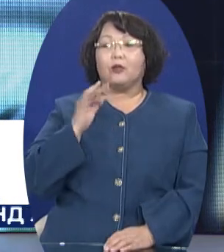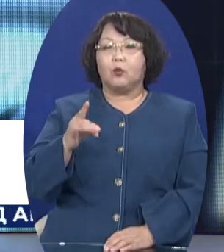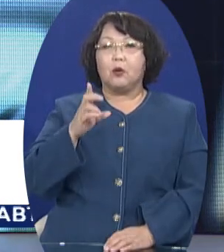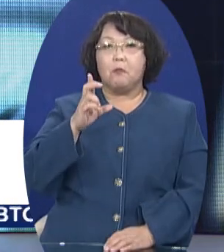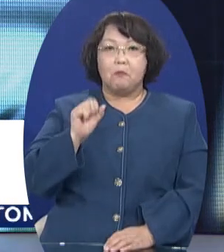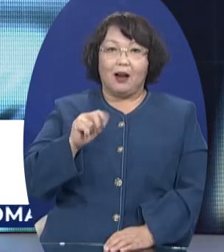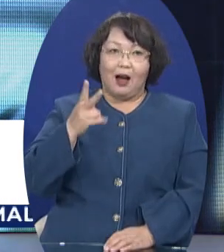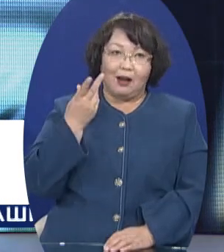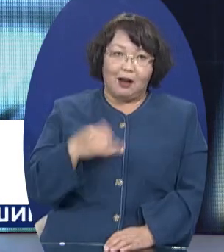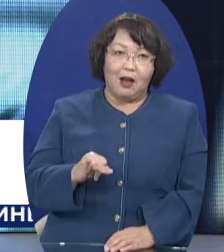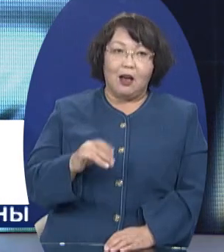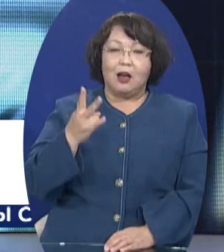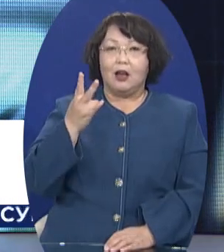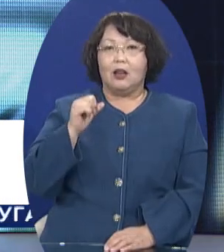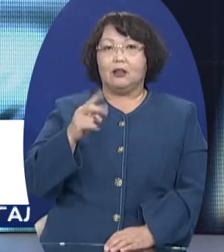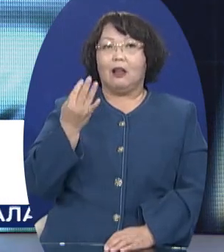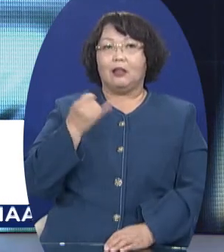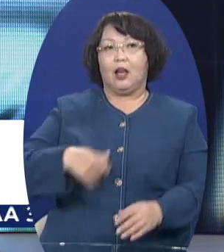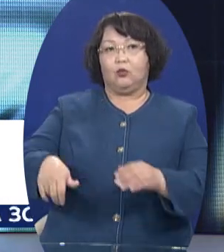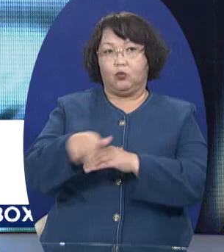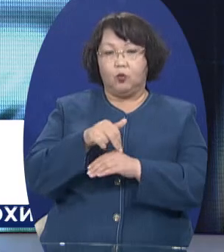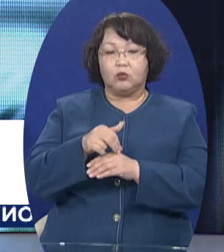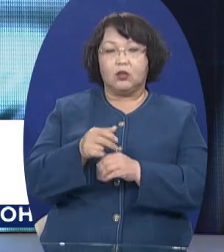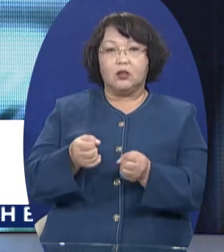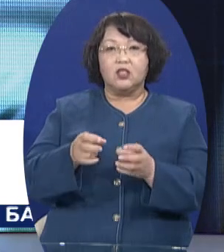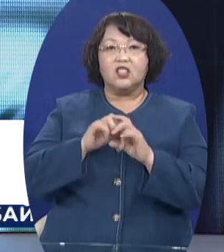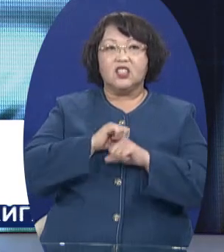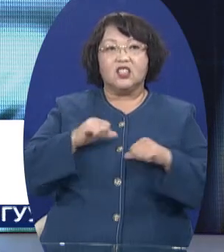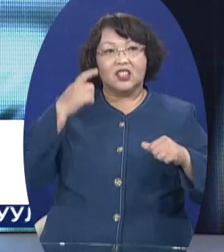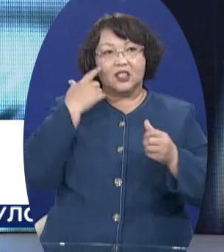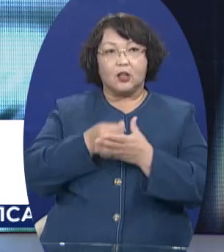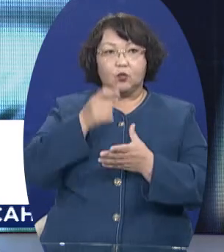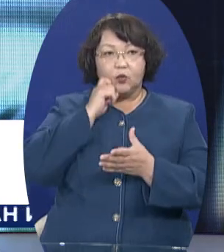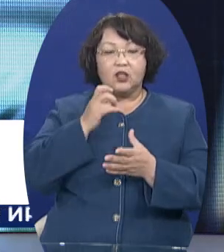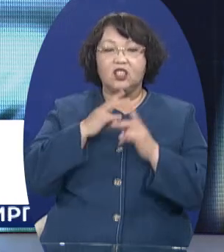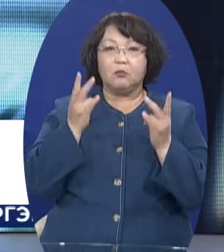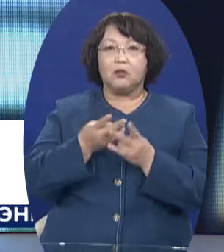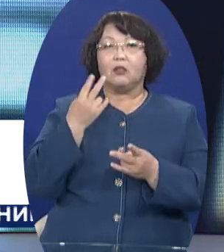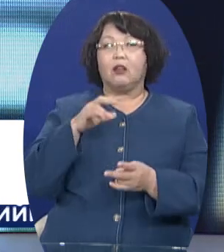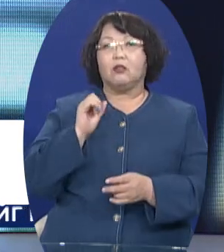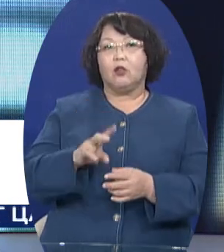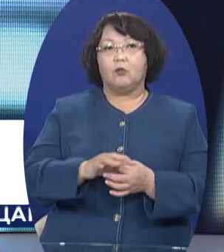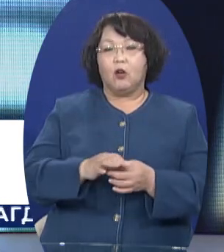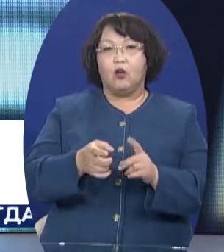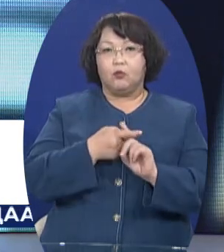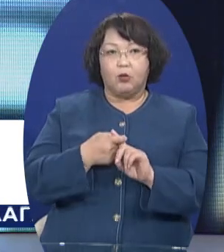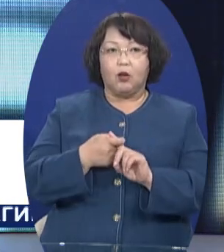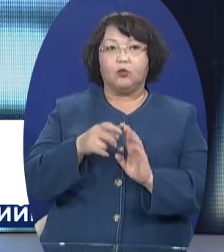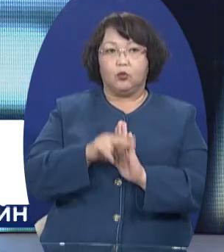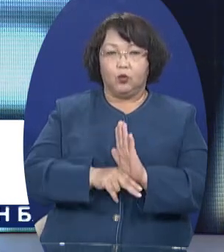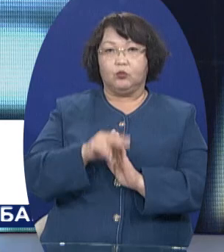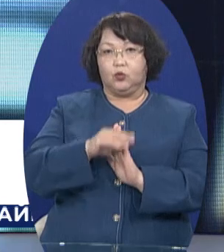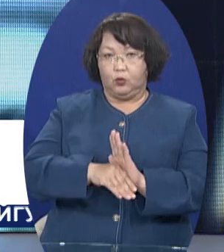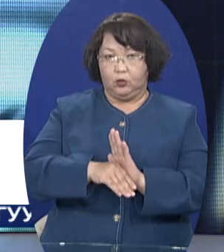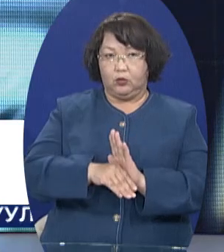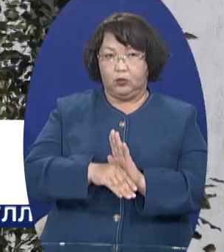болсон энэ уулзалтаас гарсан иргэдийн санал хүсэлтийг нийгмийн даатгалын багц хуйлуудтай холбоо хамааралтай хууль дагаж мөрдөх дүрм журмуудад тусгах юм